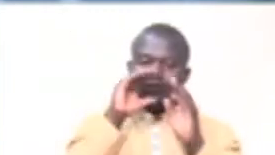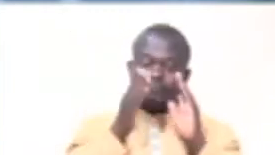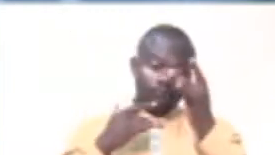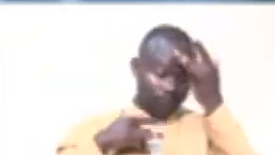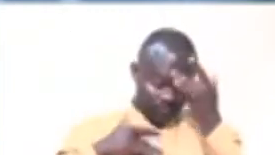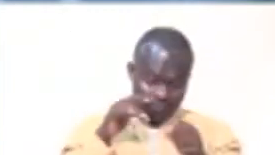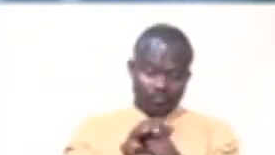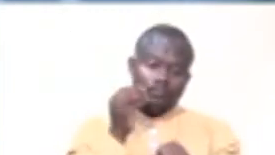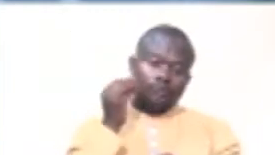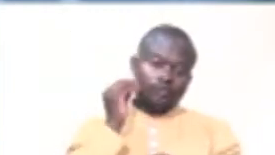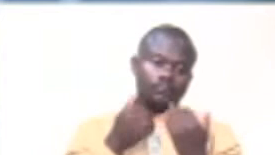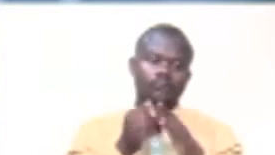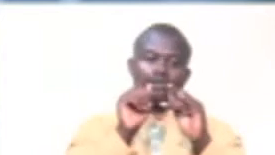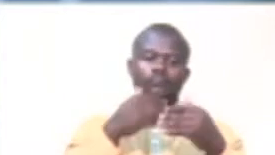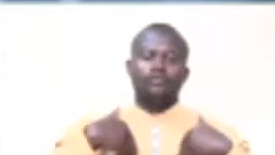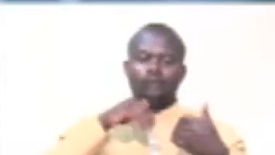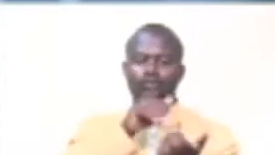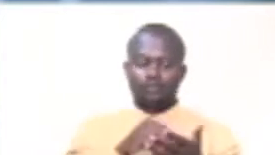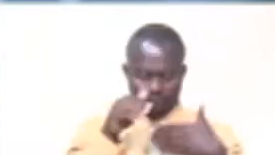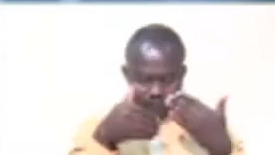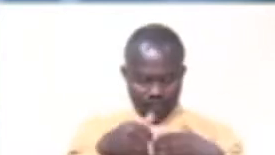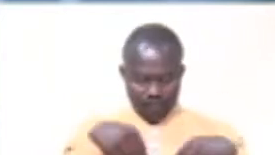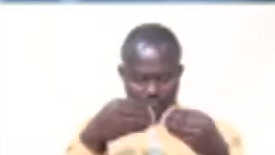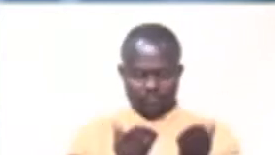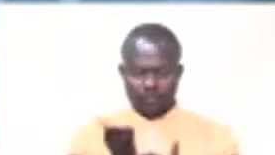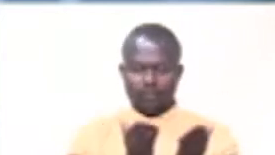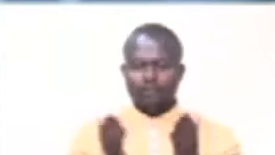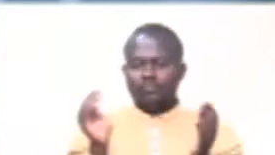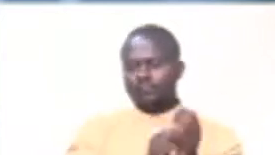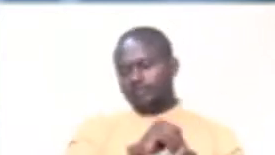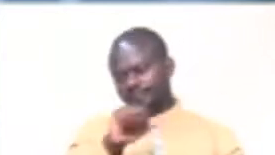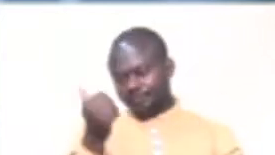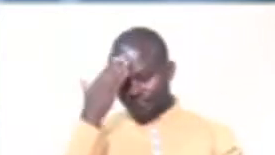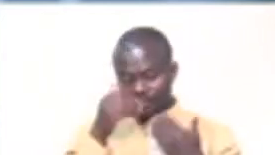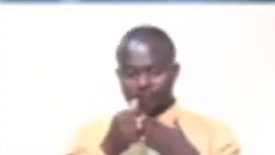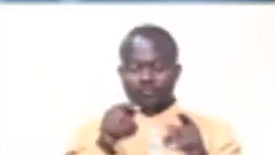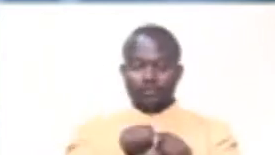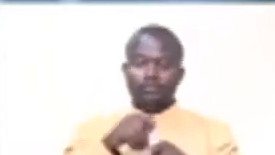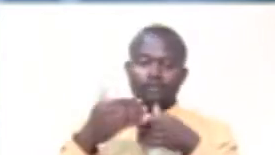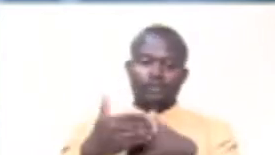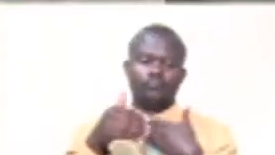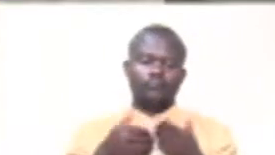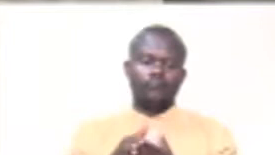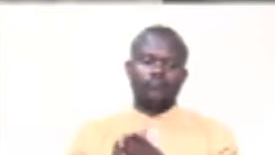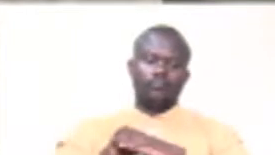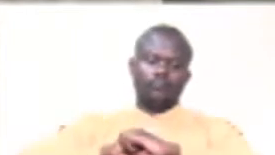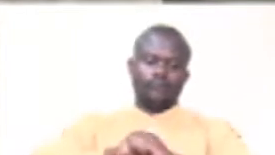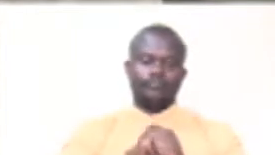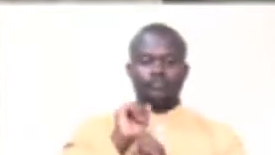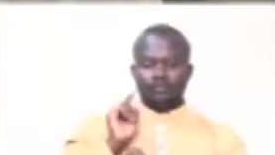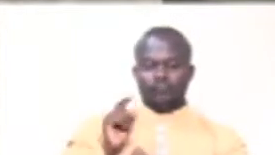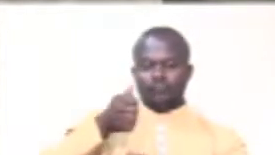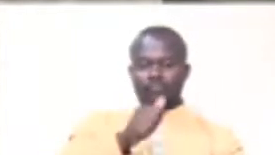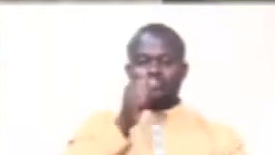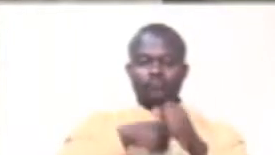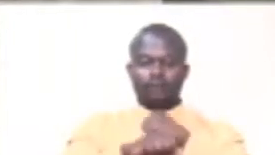mu rugo, tukagenda tukagera kuri Centre de Santé tugahabwa serivisi. Ikindi kandi kuko nk'abantu bayituriye tuzabungabunga umutekano wayo